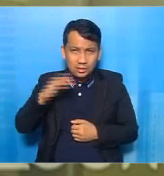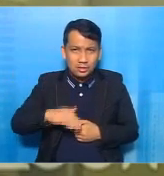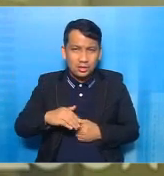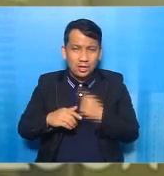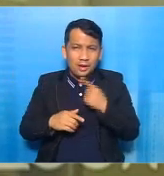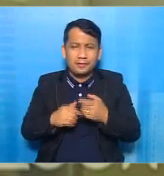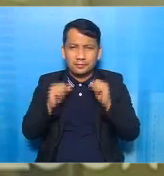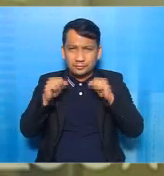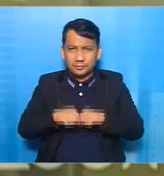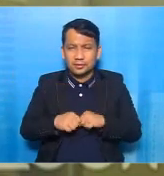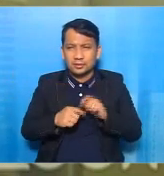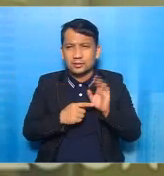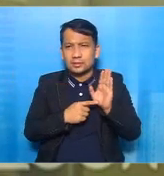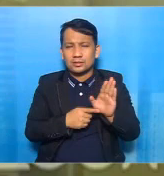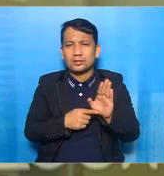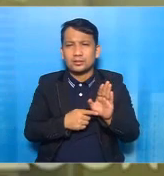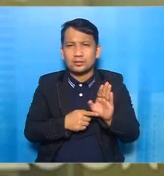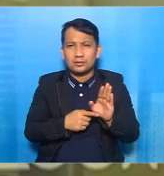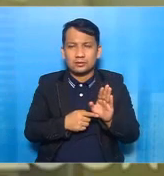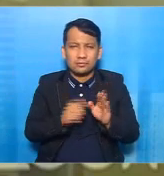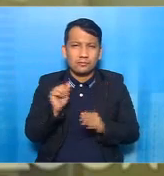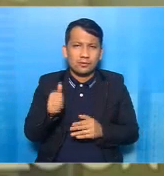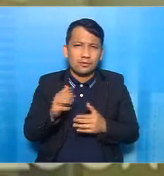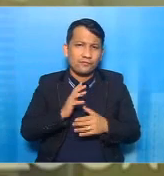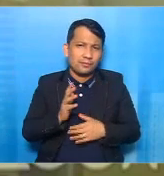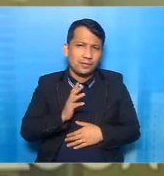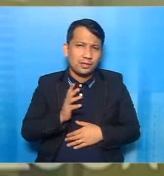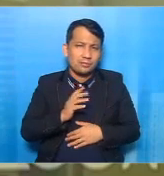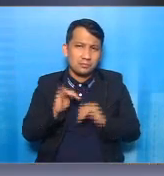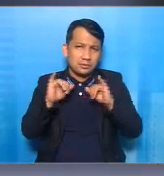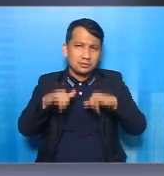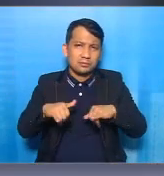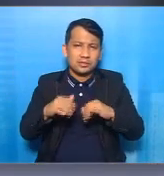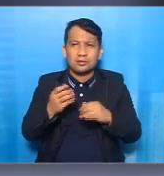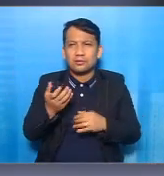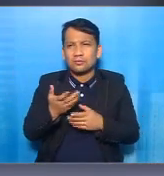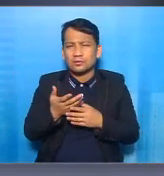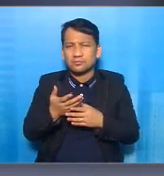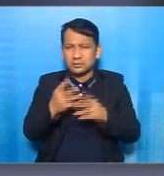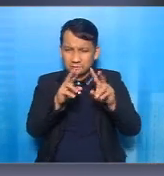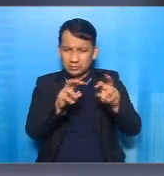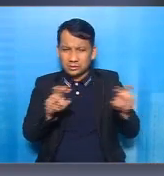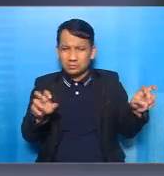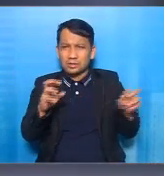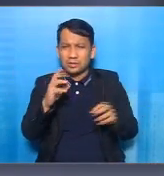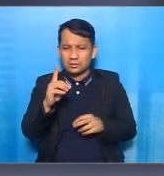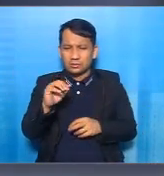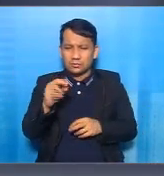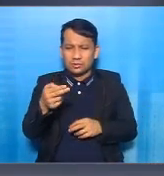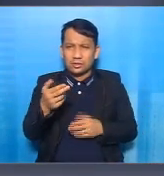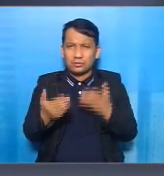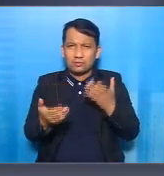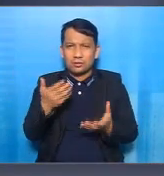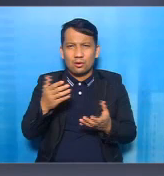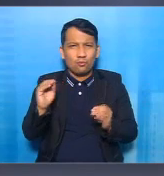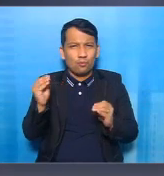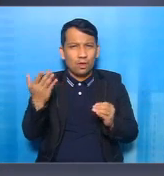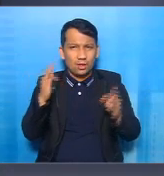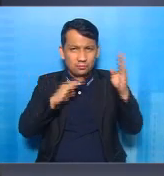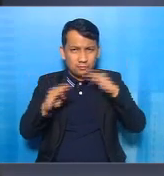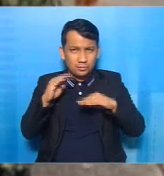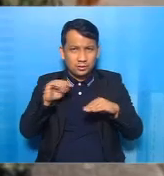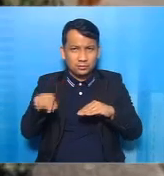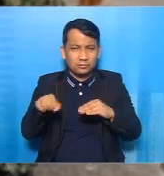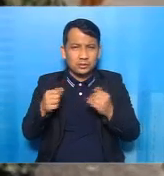yung period, that they should still be good. Basta na maintain that way. Sa investigasyon ng DOH, lumalabas na walang problema sa